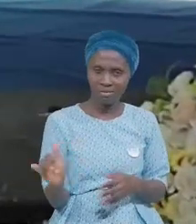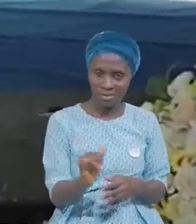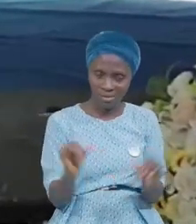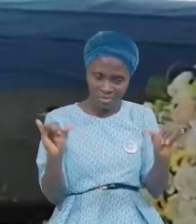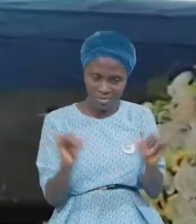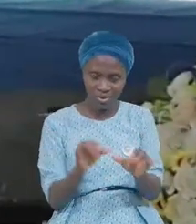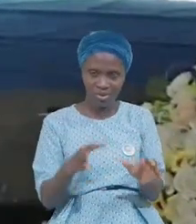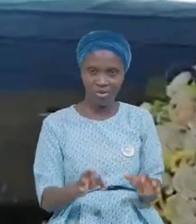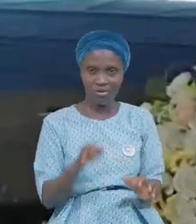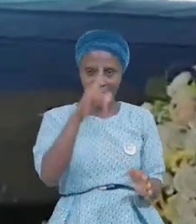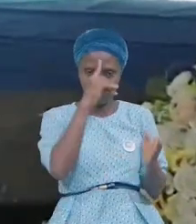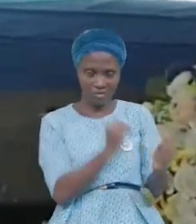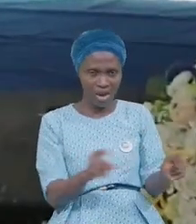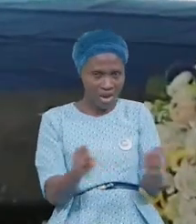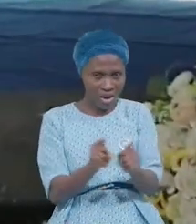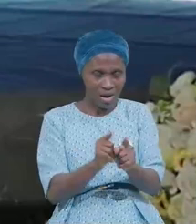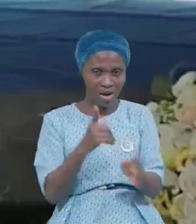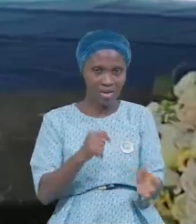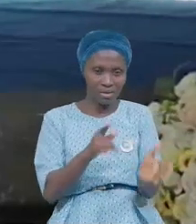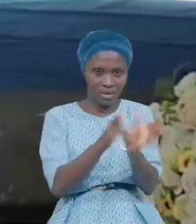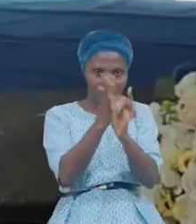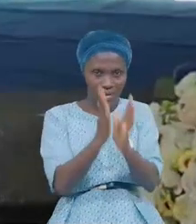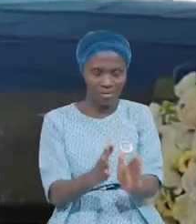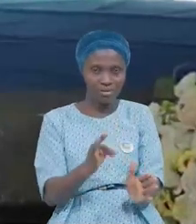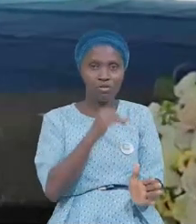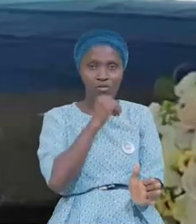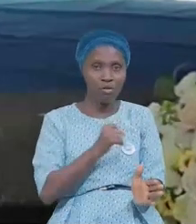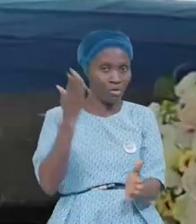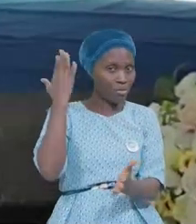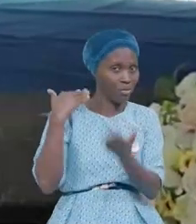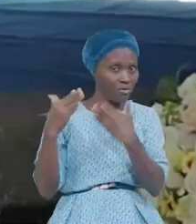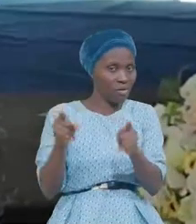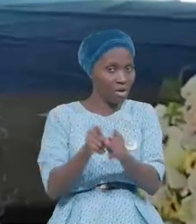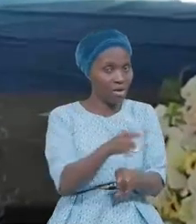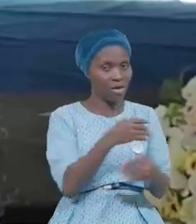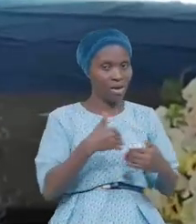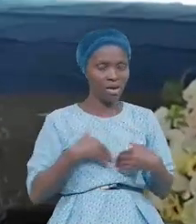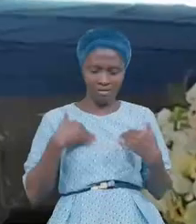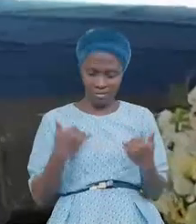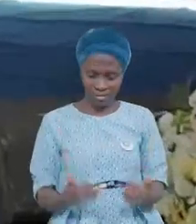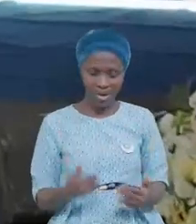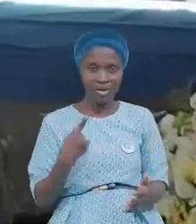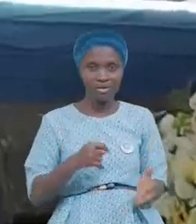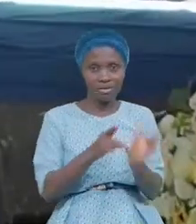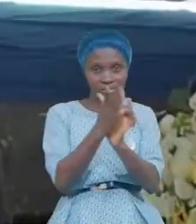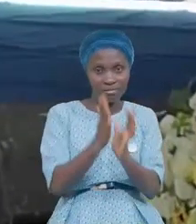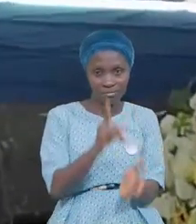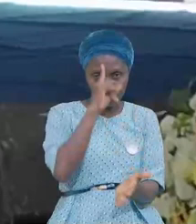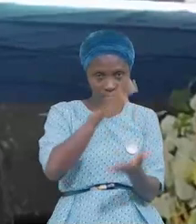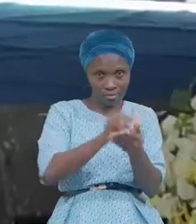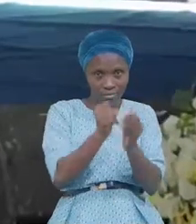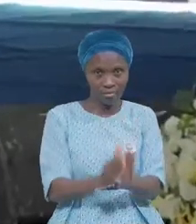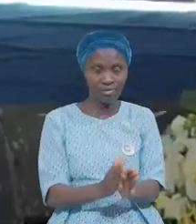les héros des temps anciens. Maintenant, le juste vivra par la foi. S'il